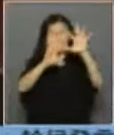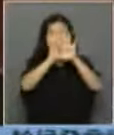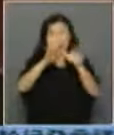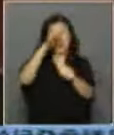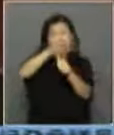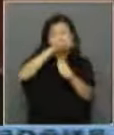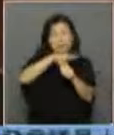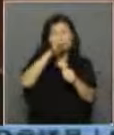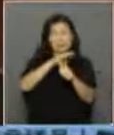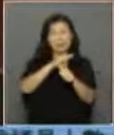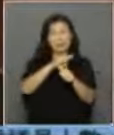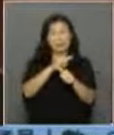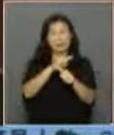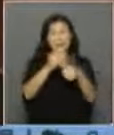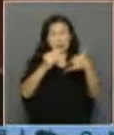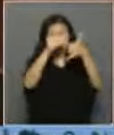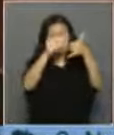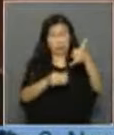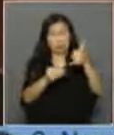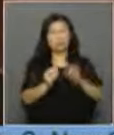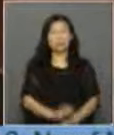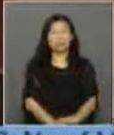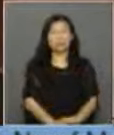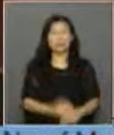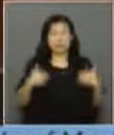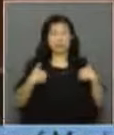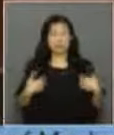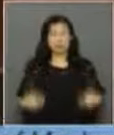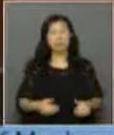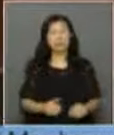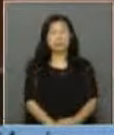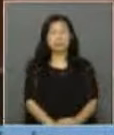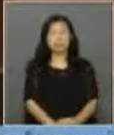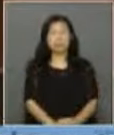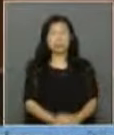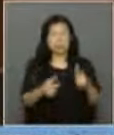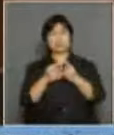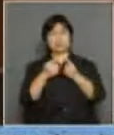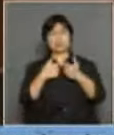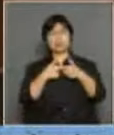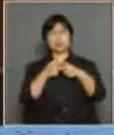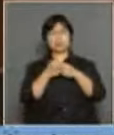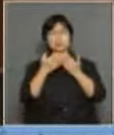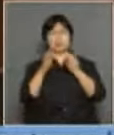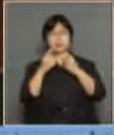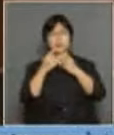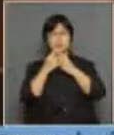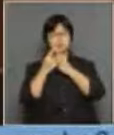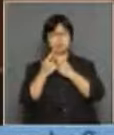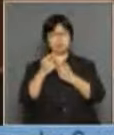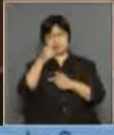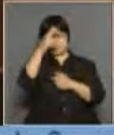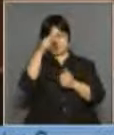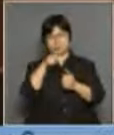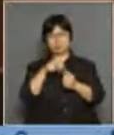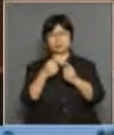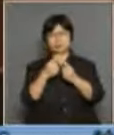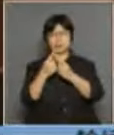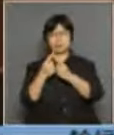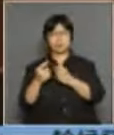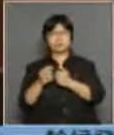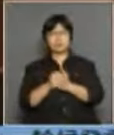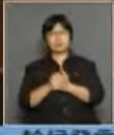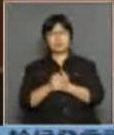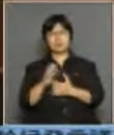凌嘅對象。不過想指出一點呢就係公眾人物啦尤其是政治人物呢就